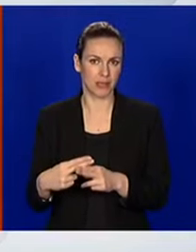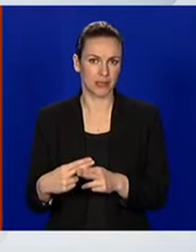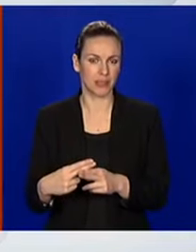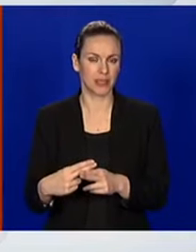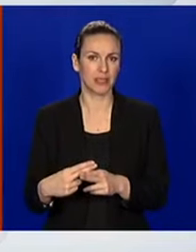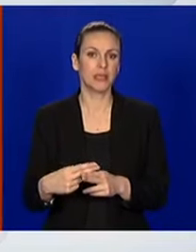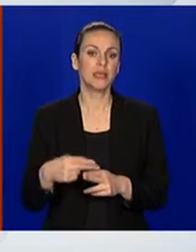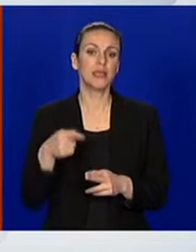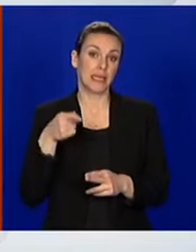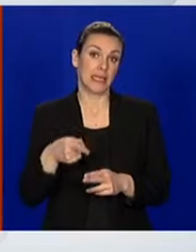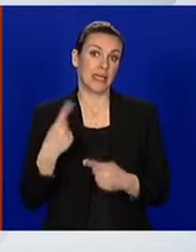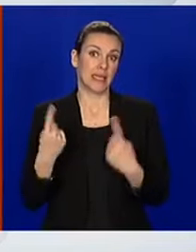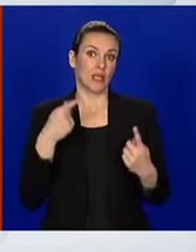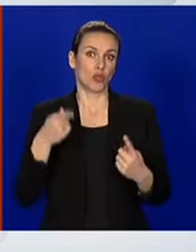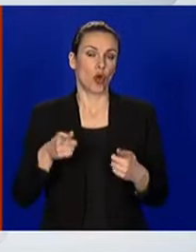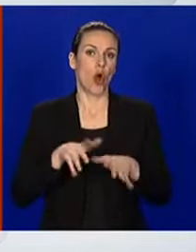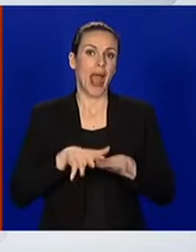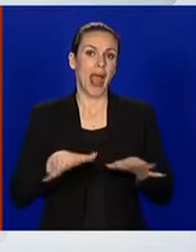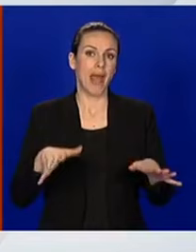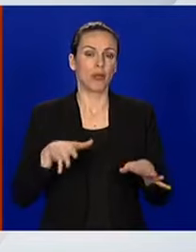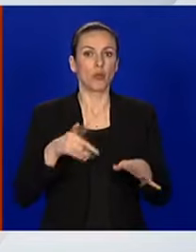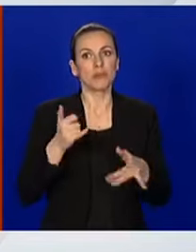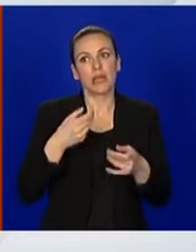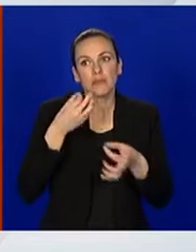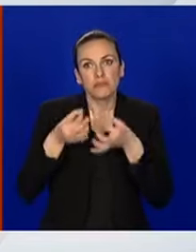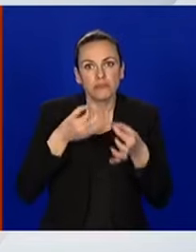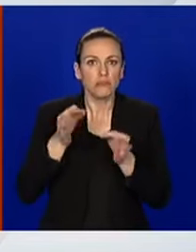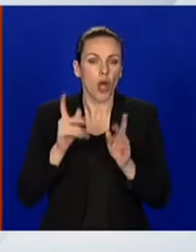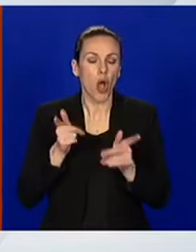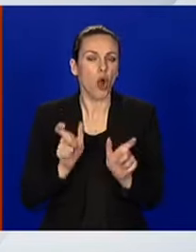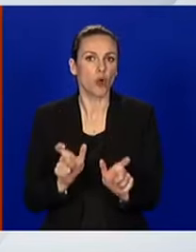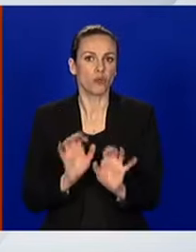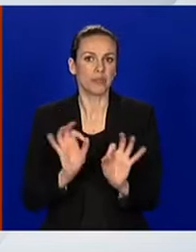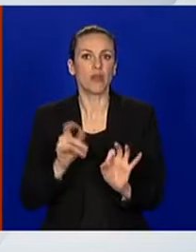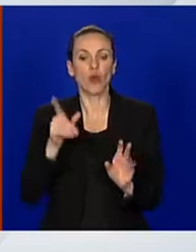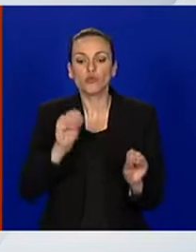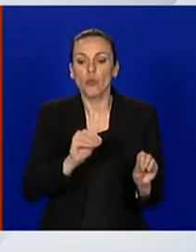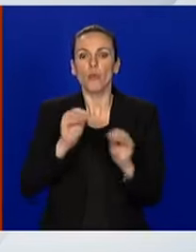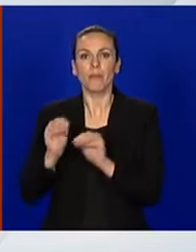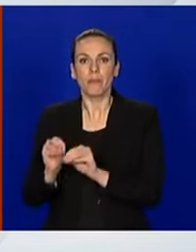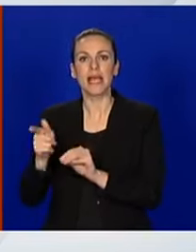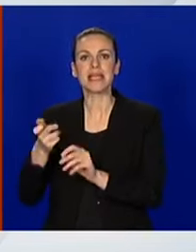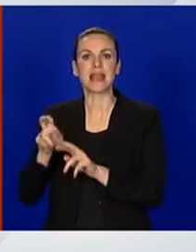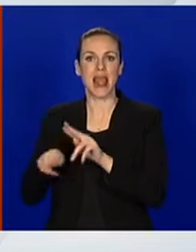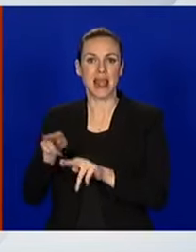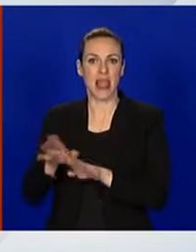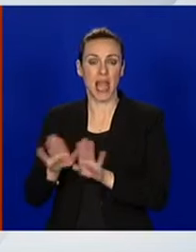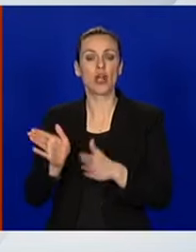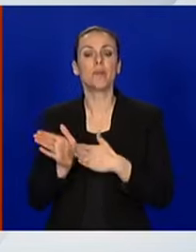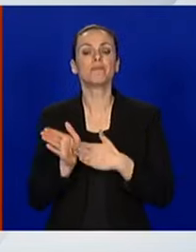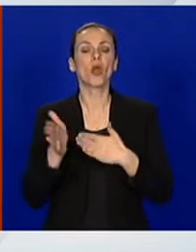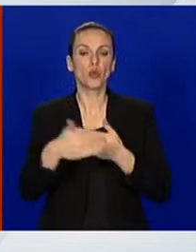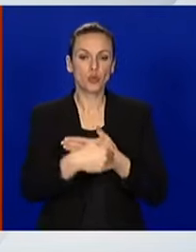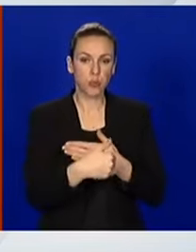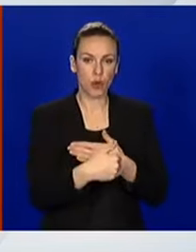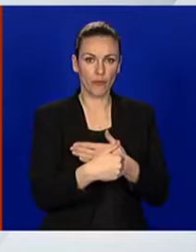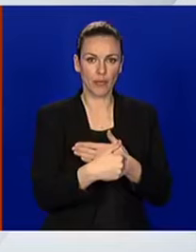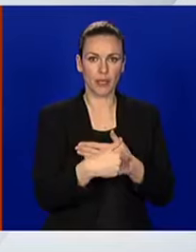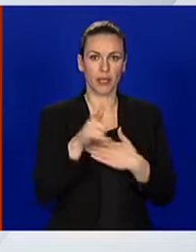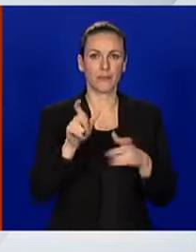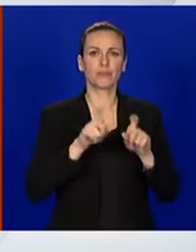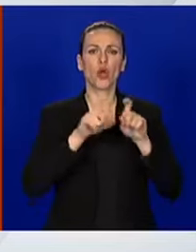ta situacija je epidemiološki pod kontrolom, oni su izmješteni i na liječenju su. U Dubrovniku u